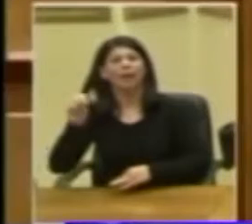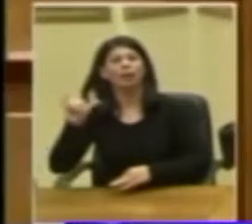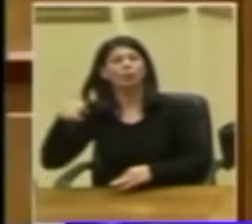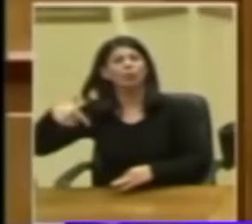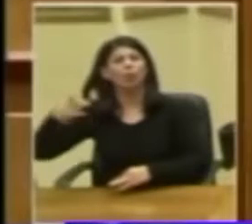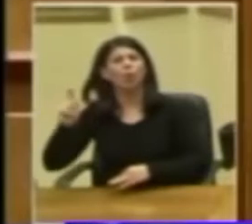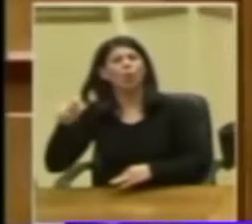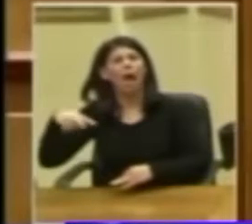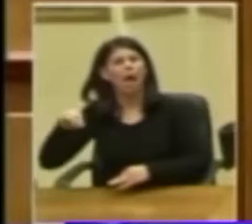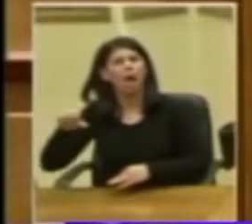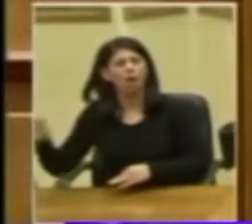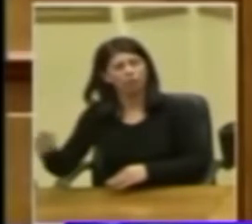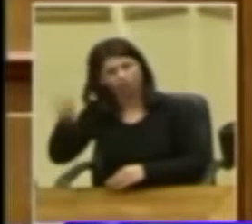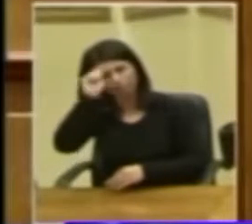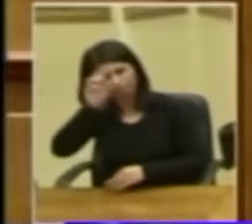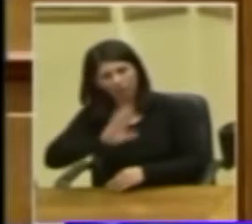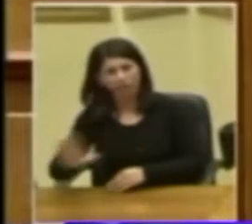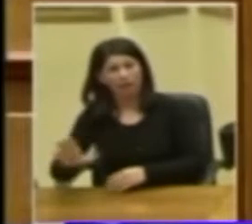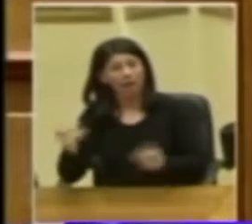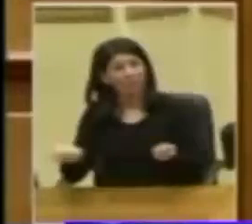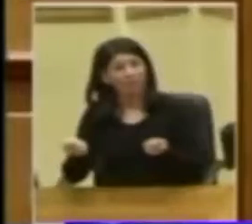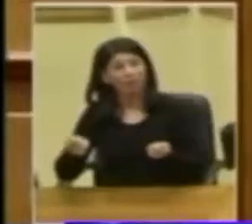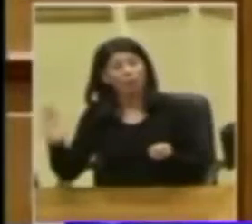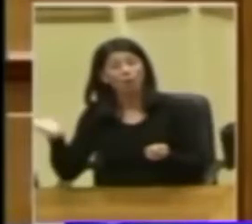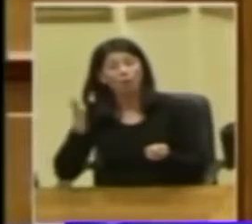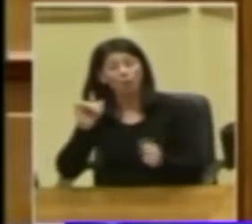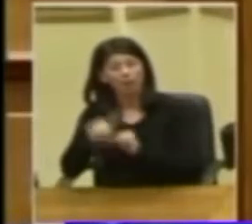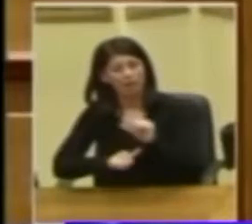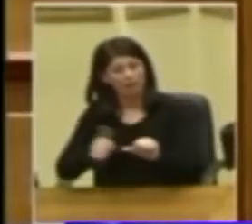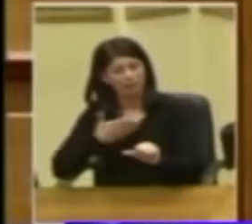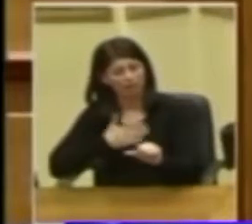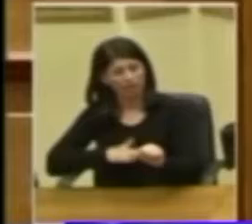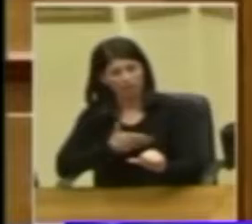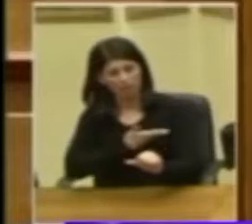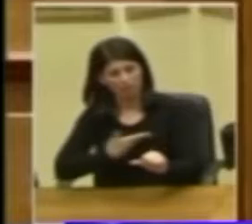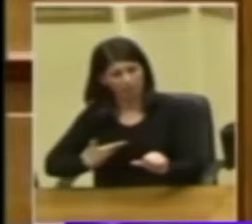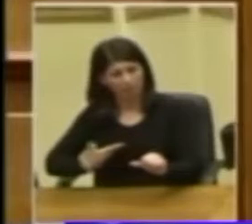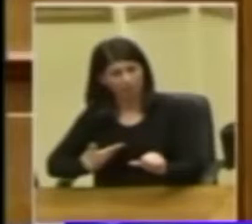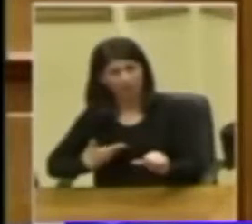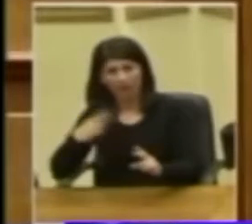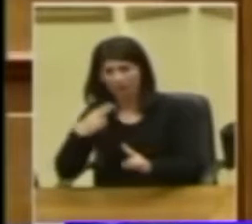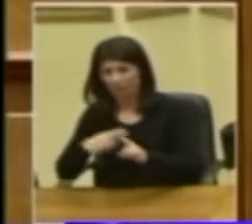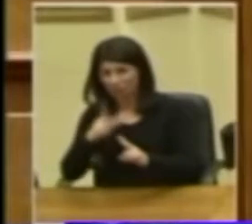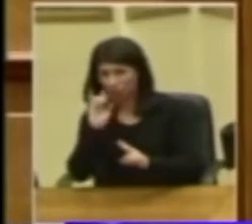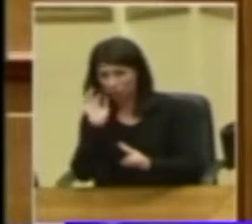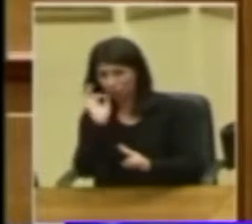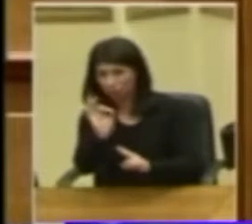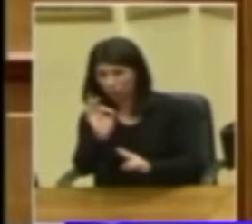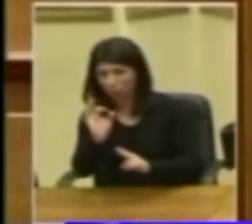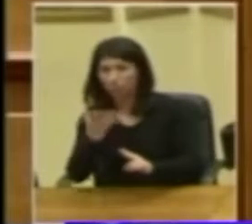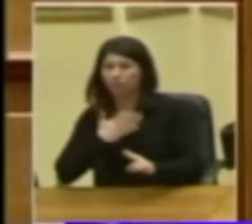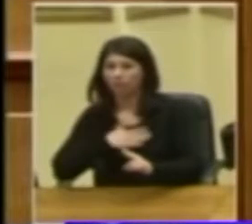ομολογήσει. Θα κάνουμε όποιες αλλαγές θέλουμε εμείς, αλλά ο κύριος στόχος μας είναι